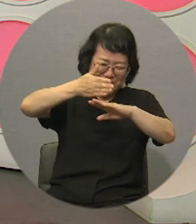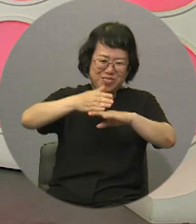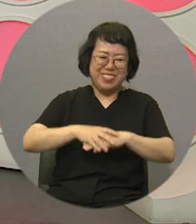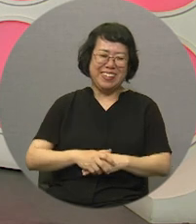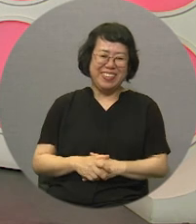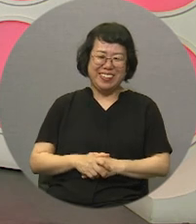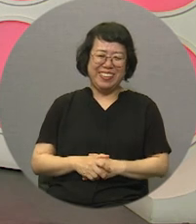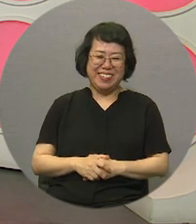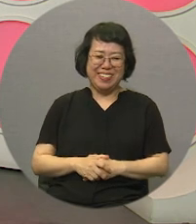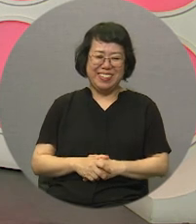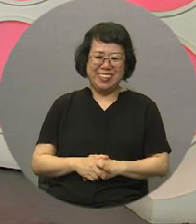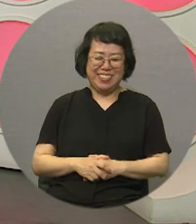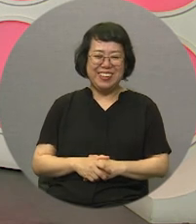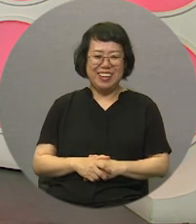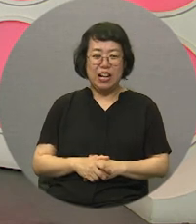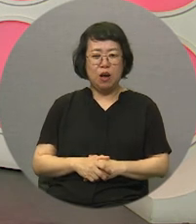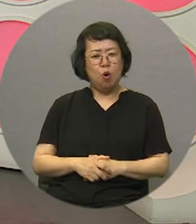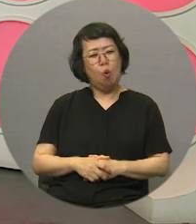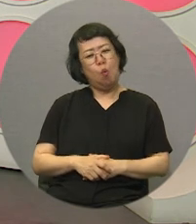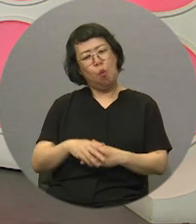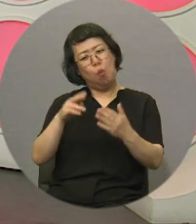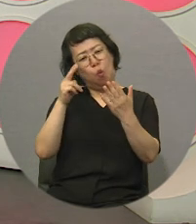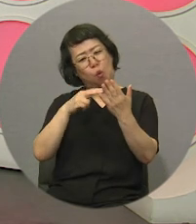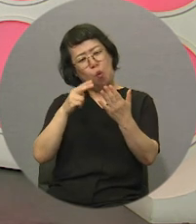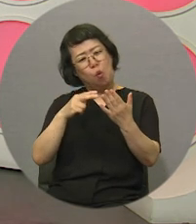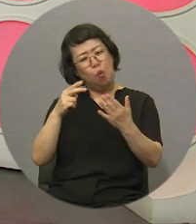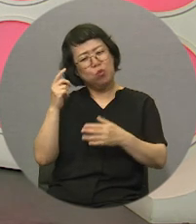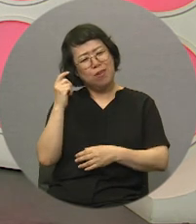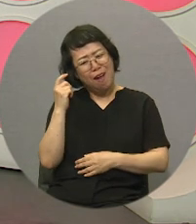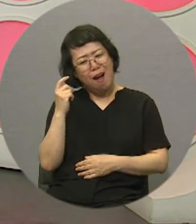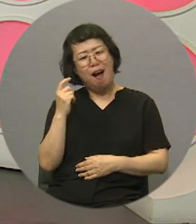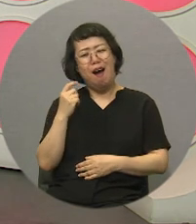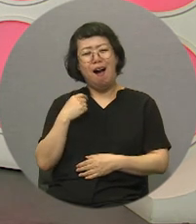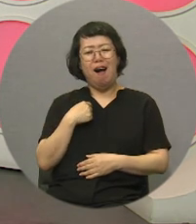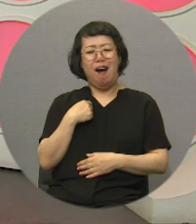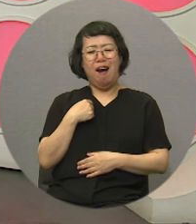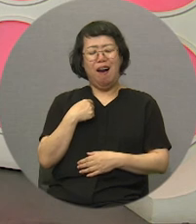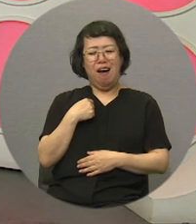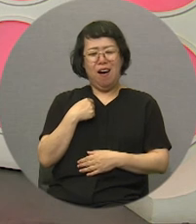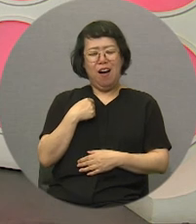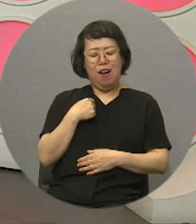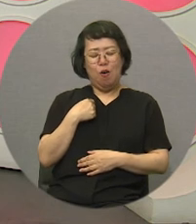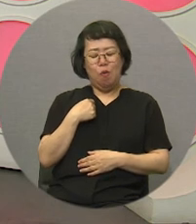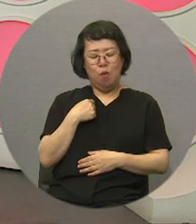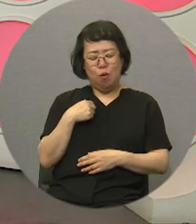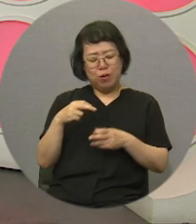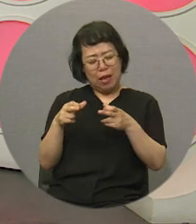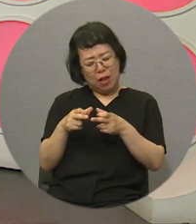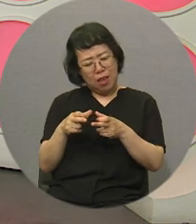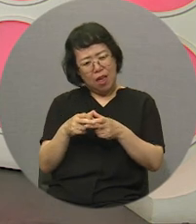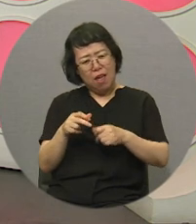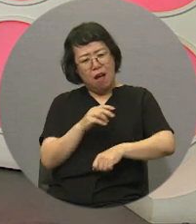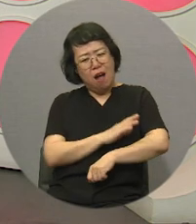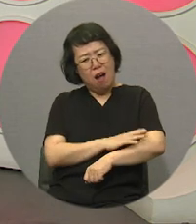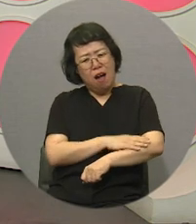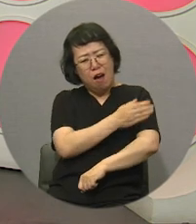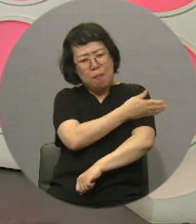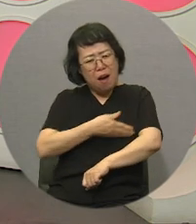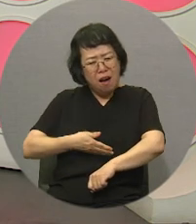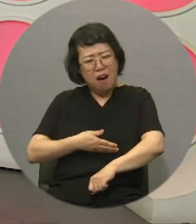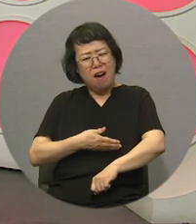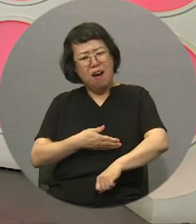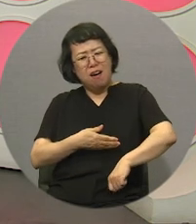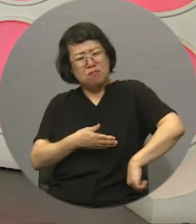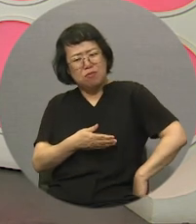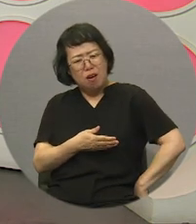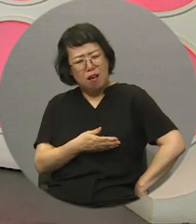참 보면요, 이 사회에서 참 뭔가가 부족한, 뭐 신체가 됐든 뭐가 됐든 그 부족하신 분들이